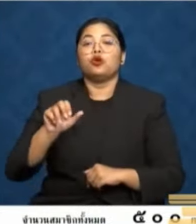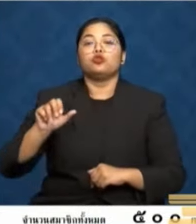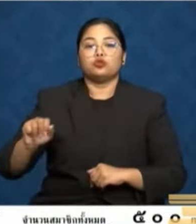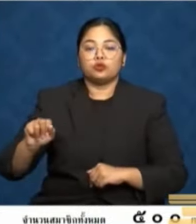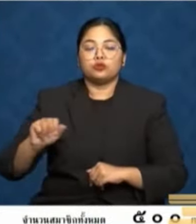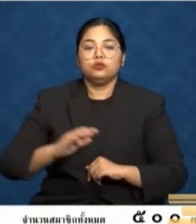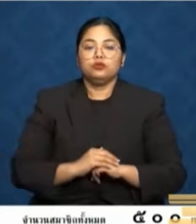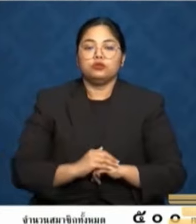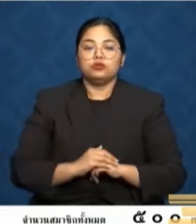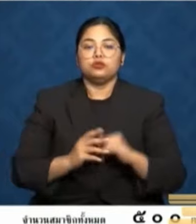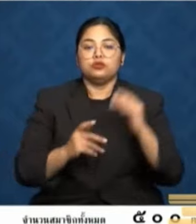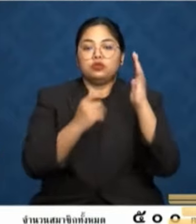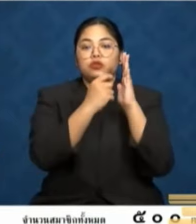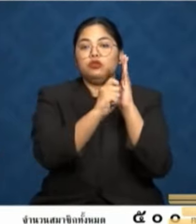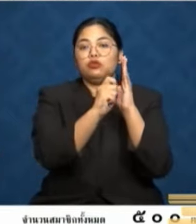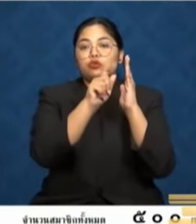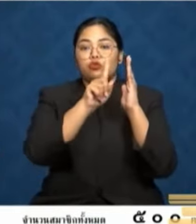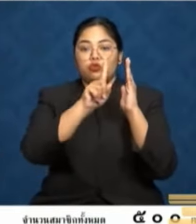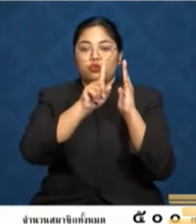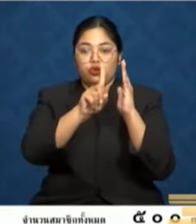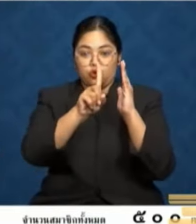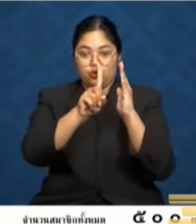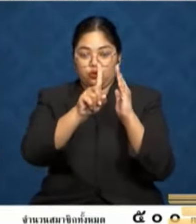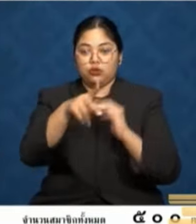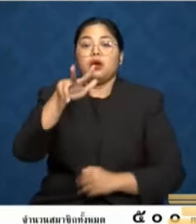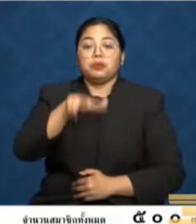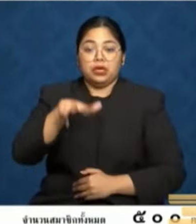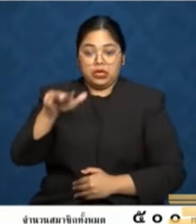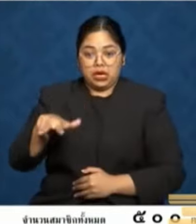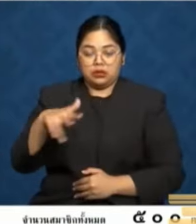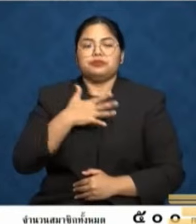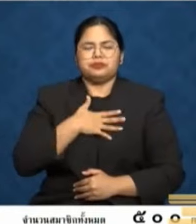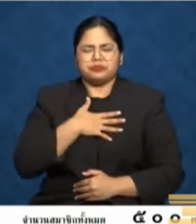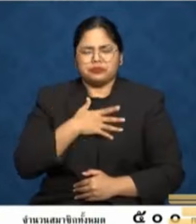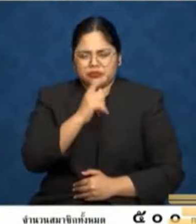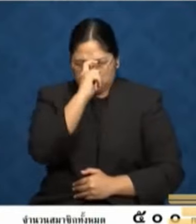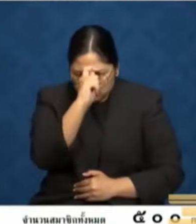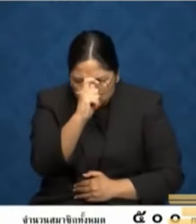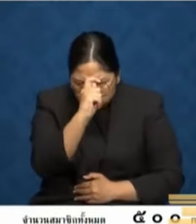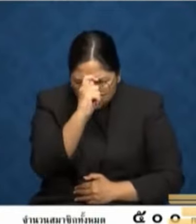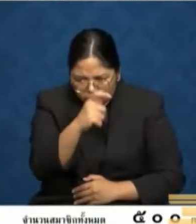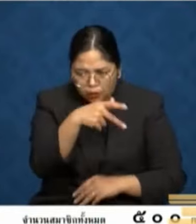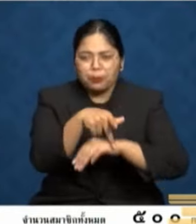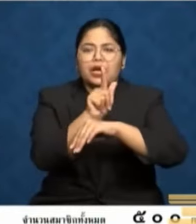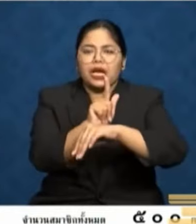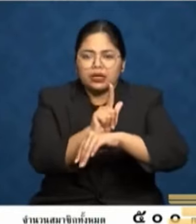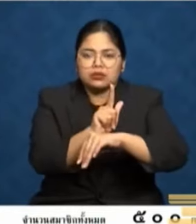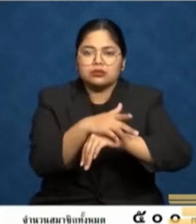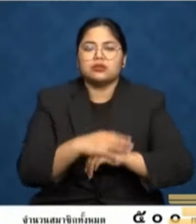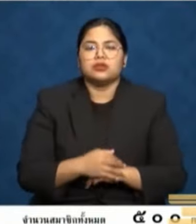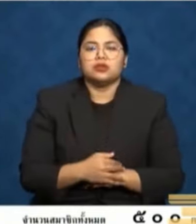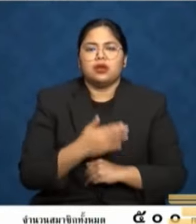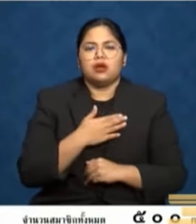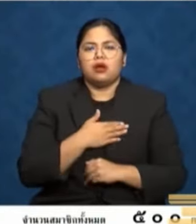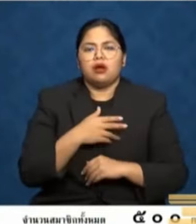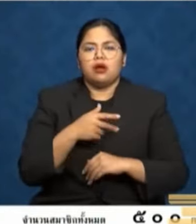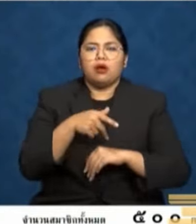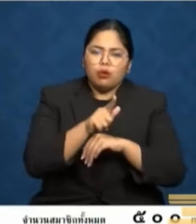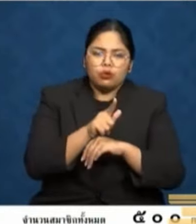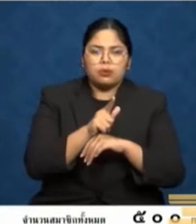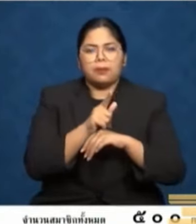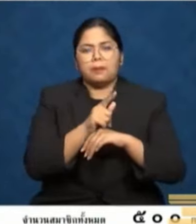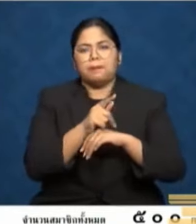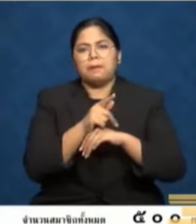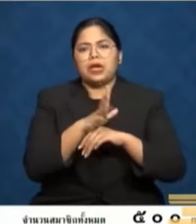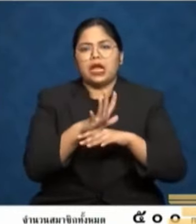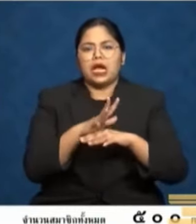ผู้แทนราษฎรจังหวัดอุดรธานีพรรคเพื่อไทยด้วยความเคารพท่านประธานไม่ว่าจะเป็นท่านวรณ